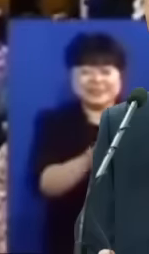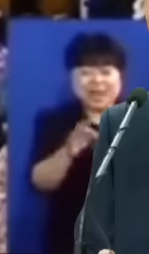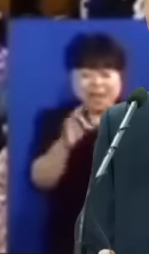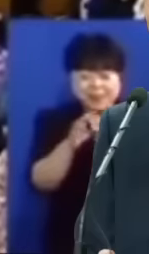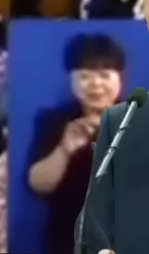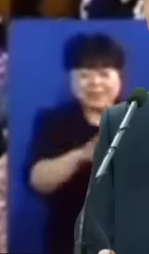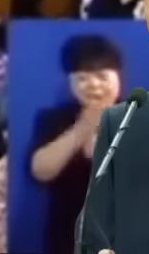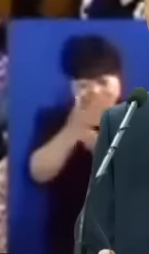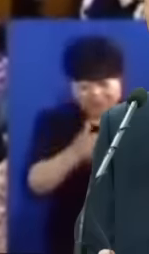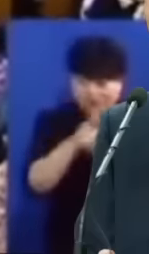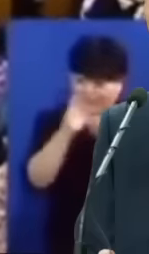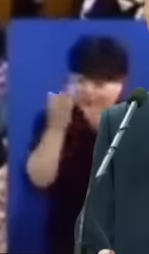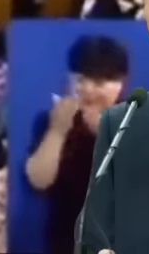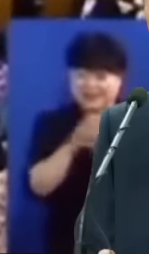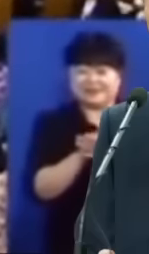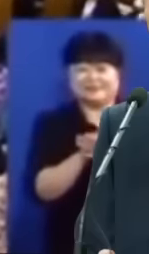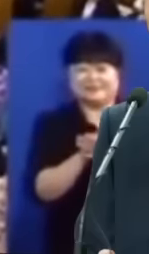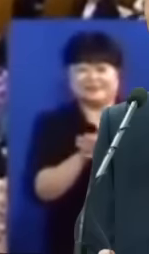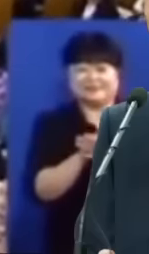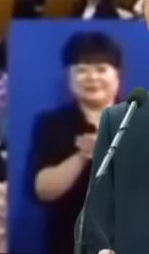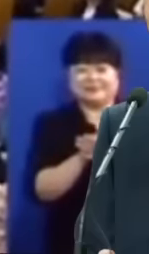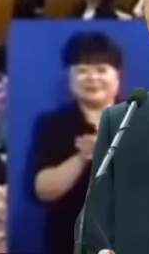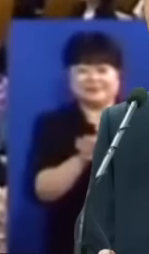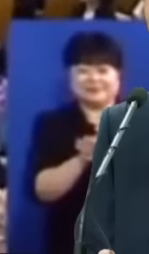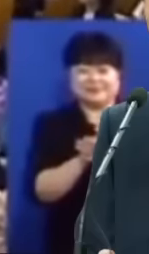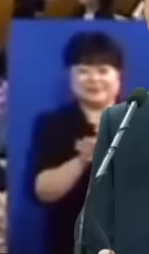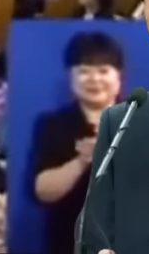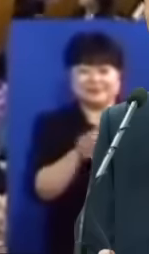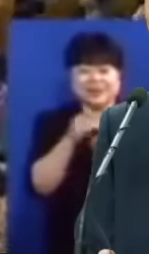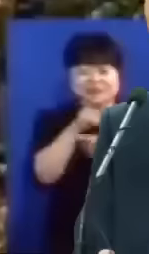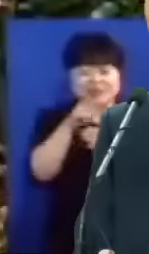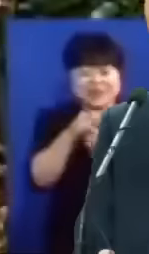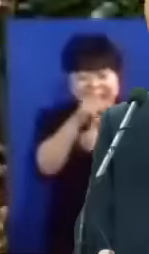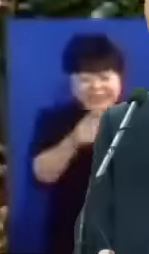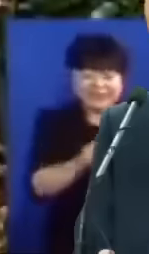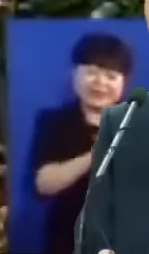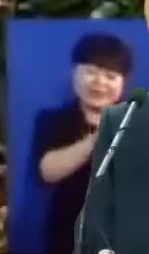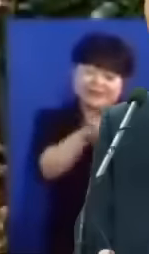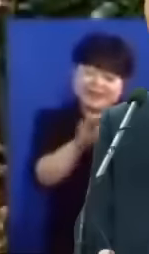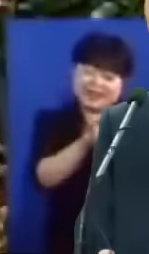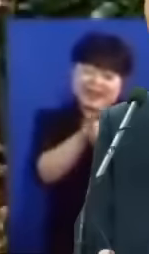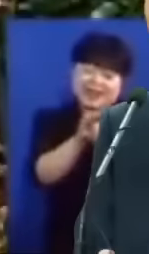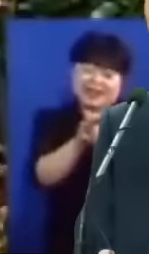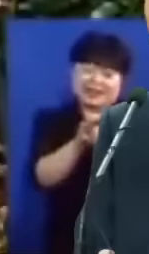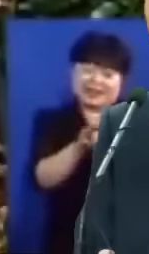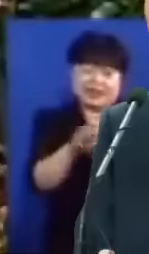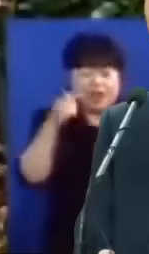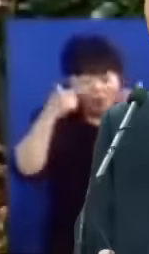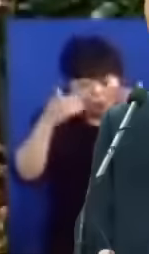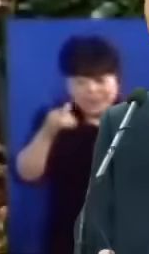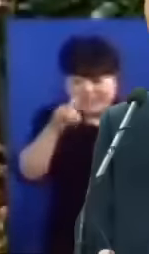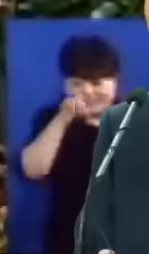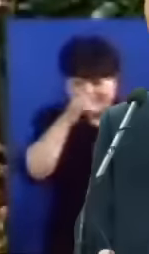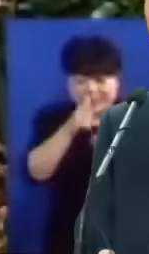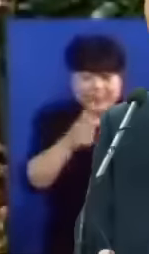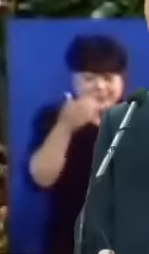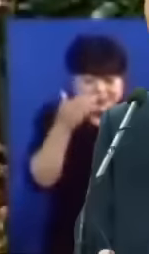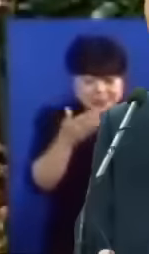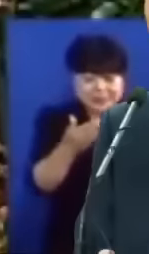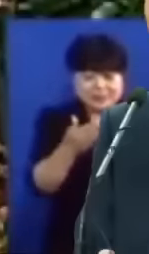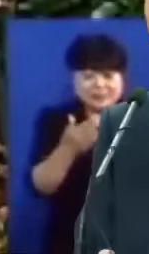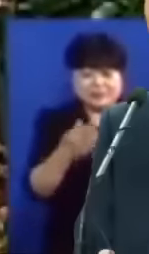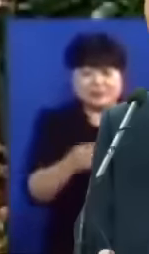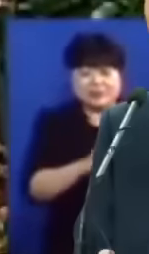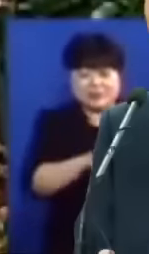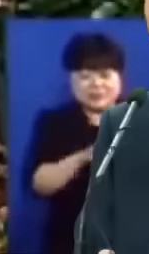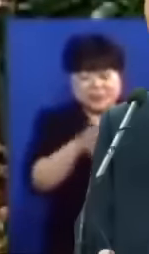사랑하면 사랑을 받게 되는 것입니다. 왜냐하면 그리스도 안에 있는 하나님의 사랑을 우리는 확인할 수 있는 것입니다. 하나님이